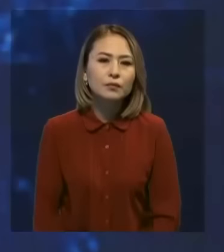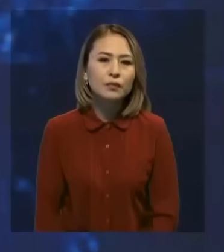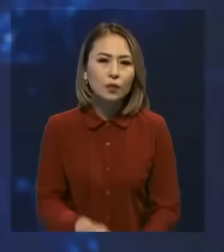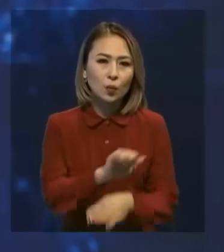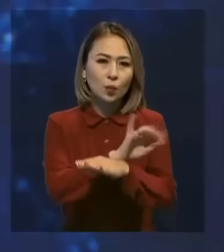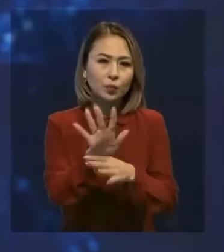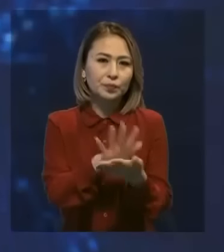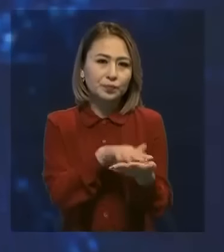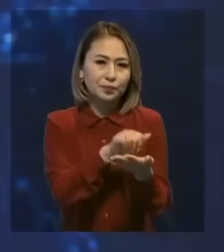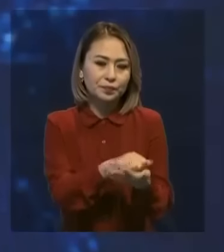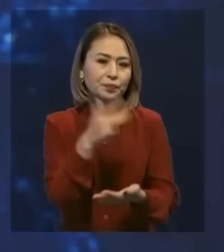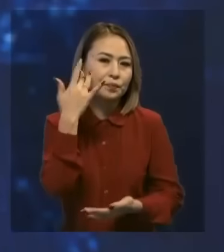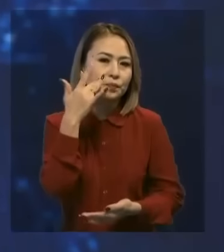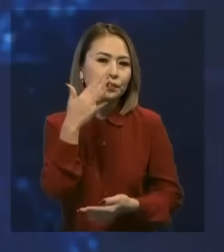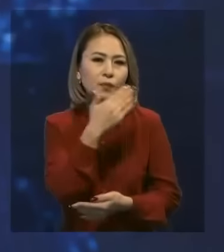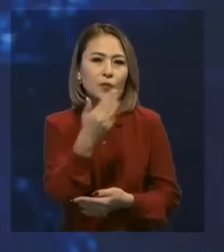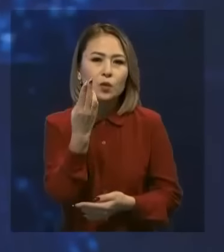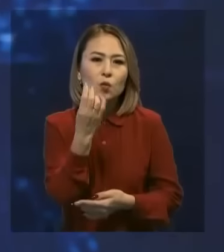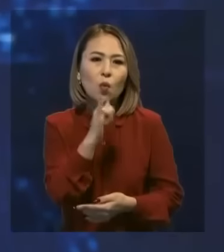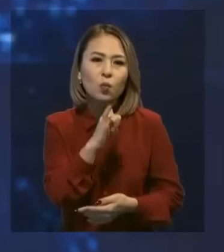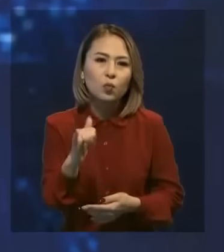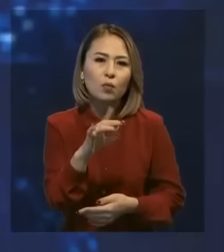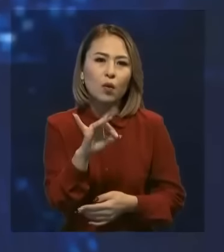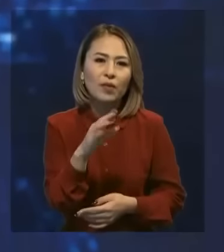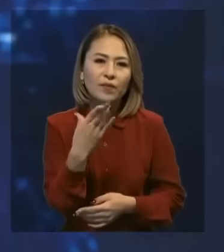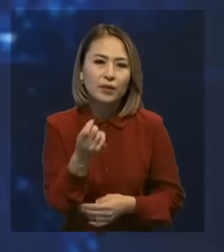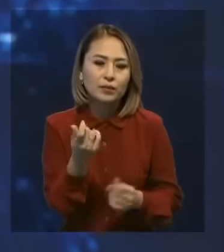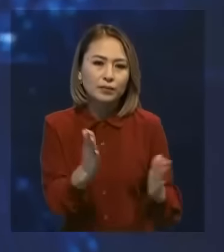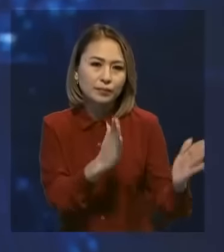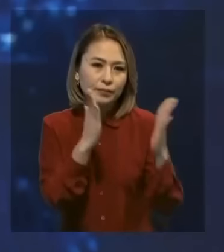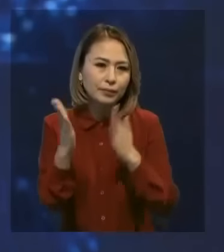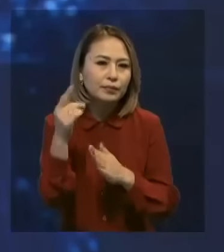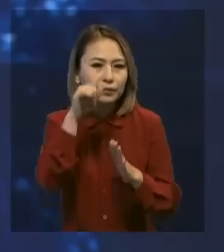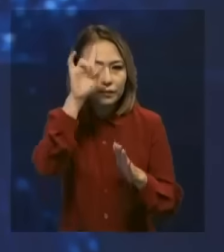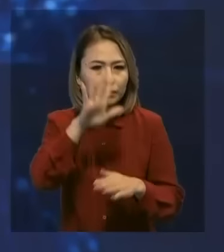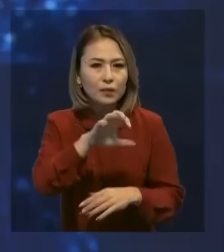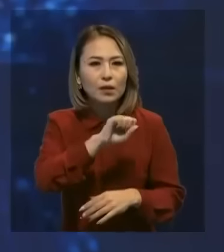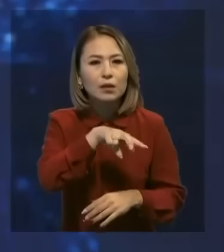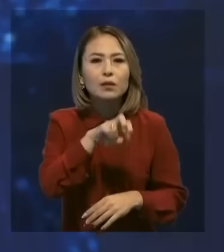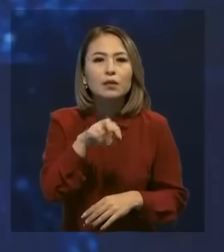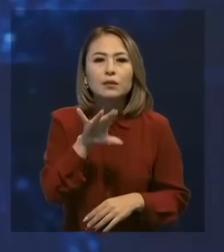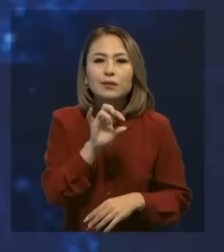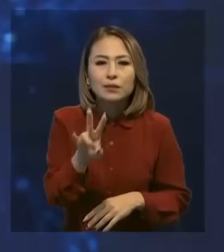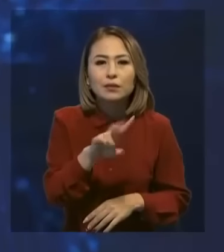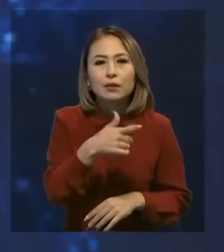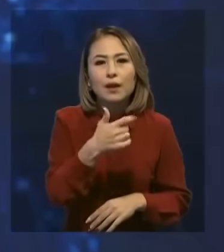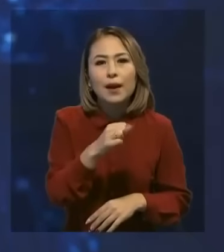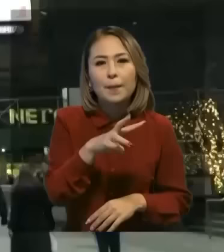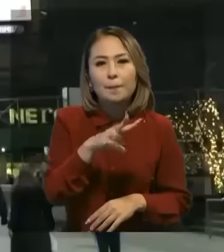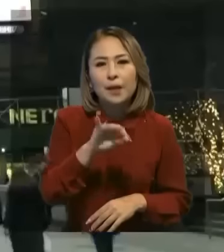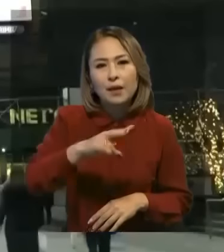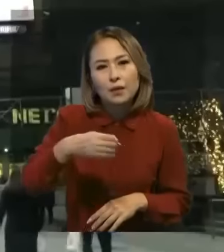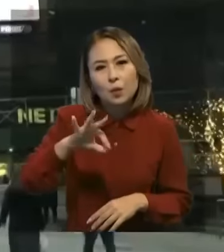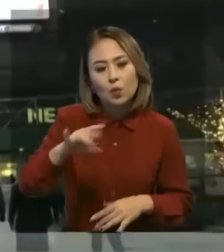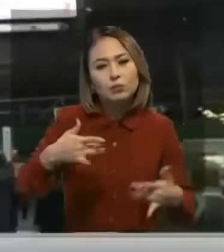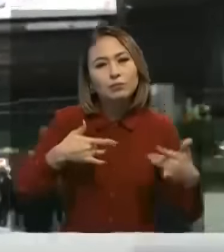Коронавирус кесірінен Нью-Йоркте бірнеше Бродвей шоуы кейінге қалдырылды. Олардың арасында танымал Аладдин мен Гамильтон қойылымдары да